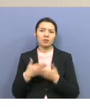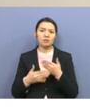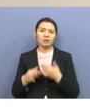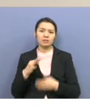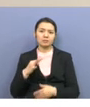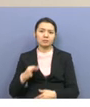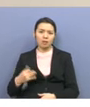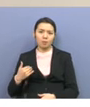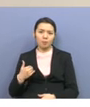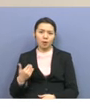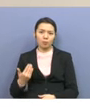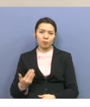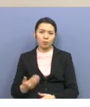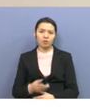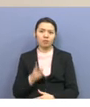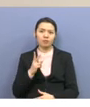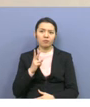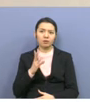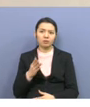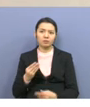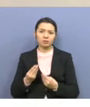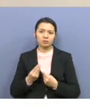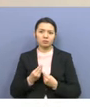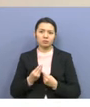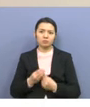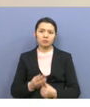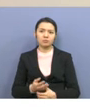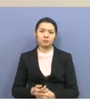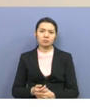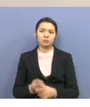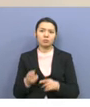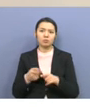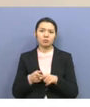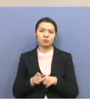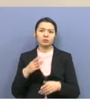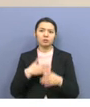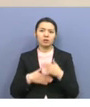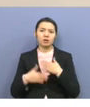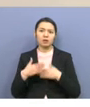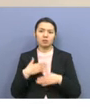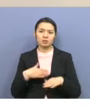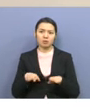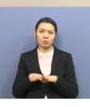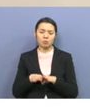балама пәтер беріп жатыр. Соған өте қуаныштымын.